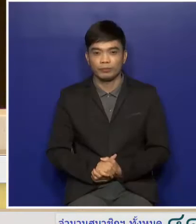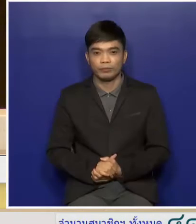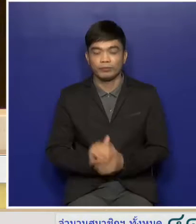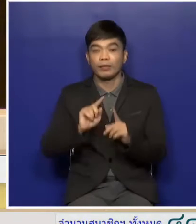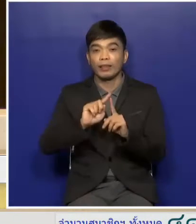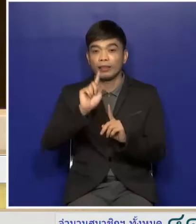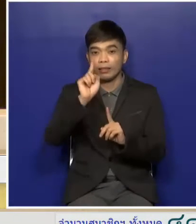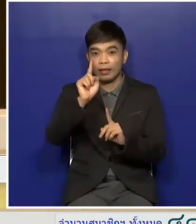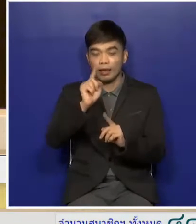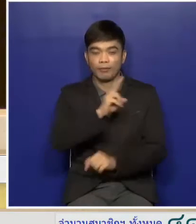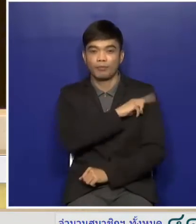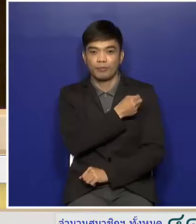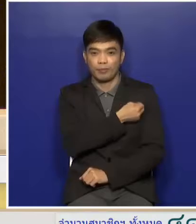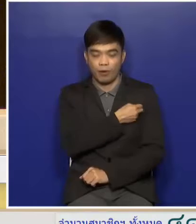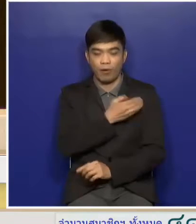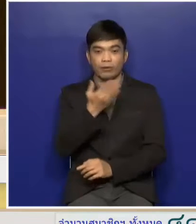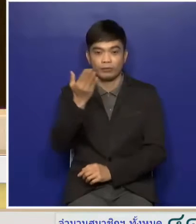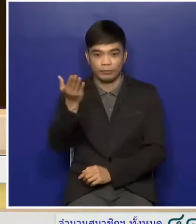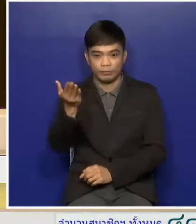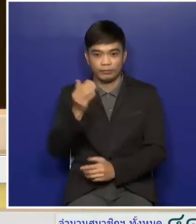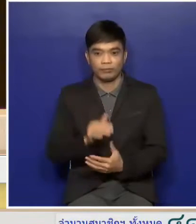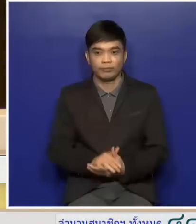คุหมอจัดตุรงเพลนรพัศครั เชื่อนกับ